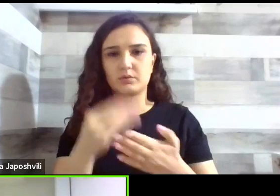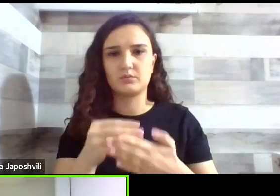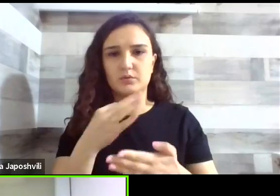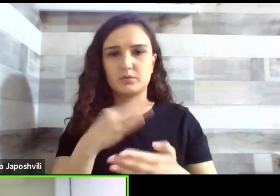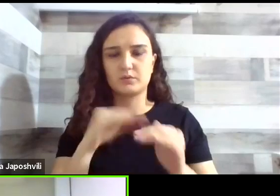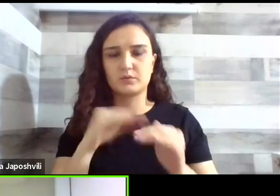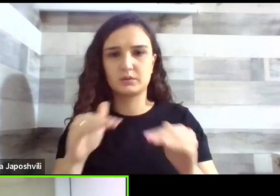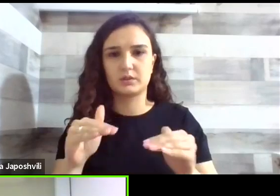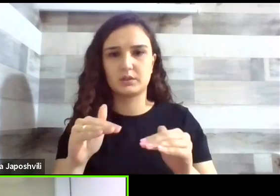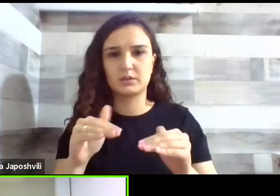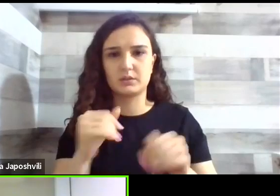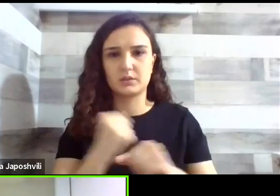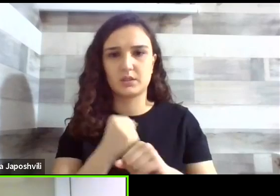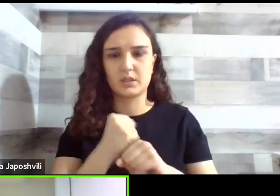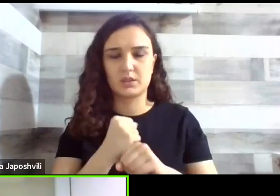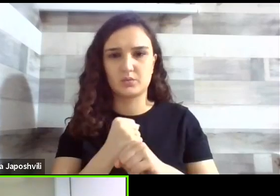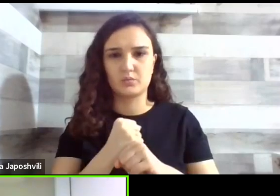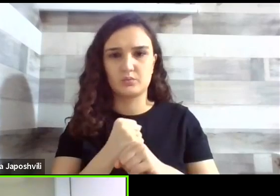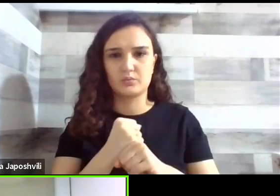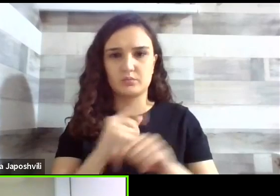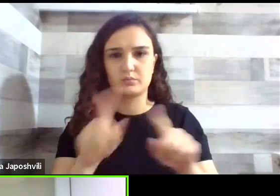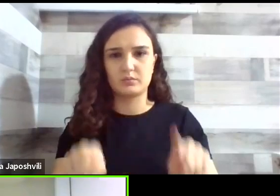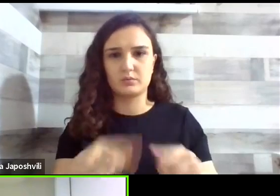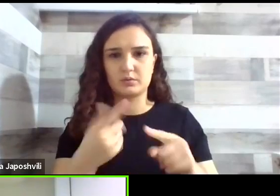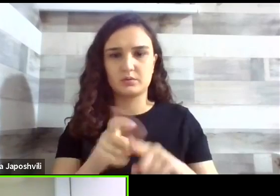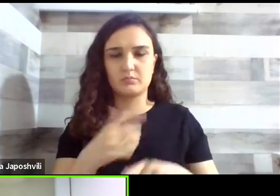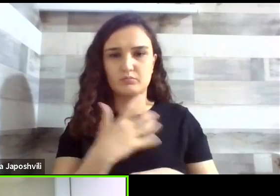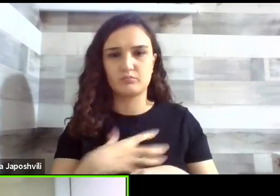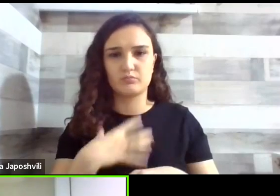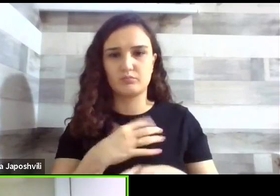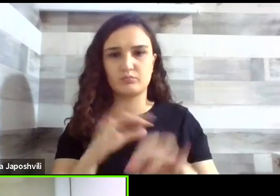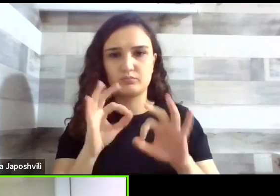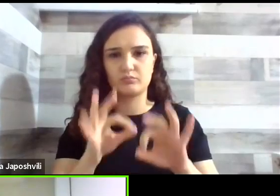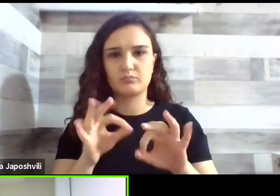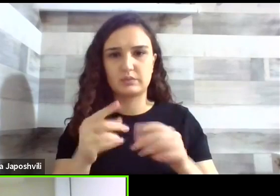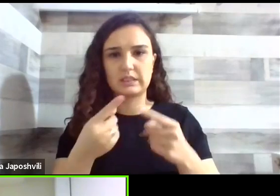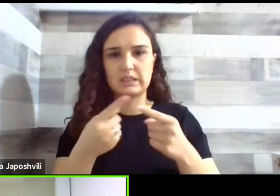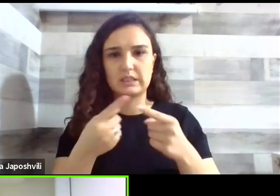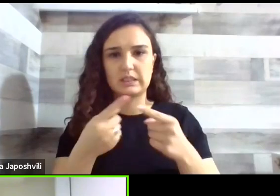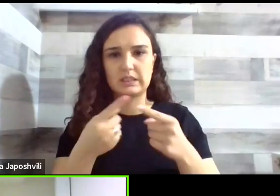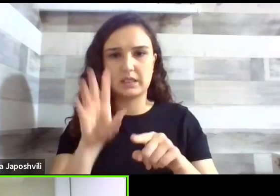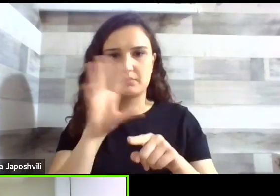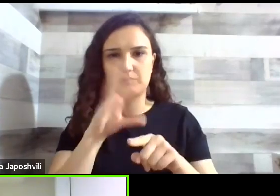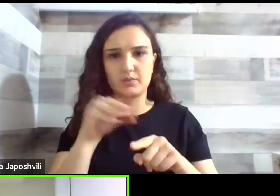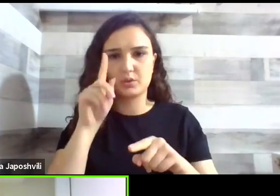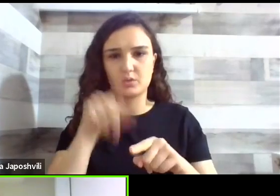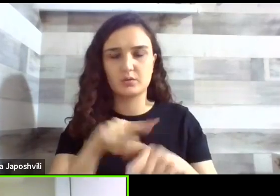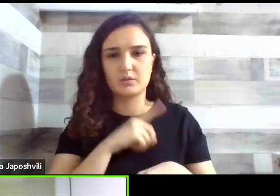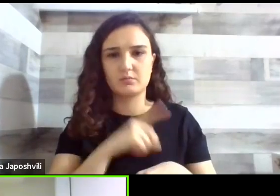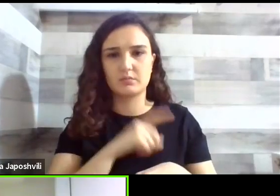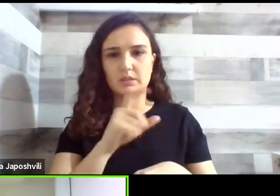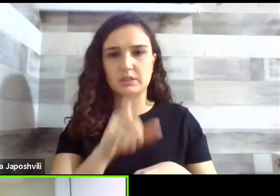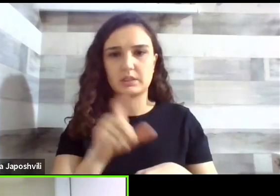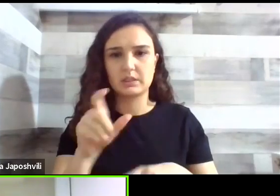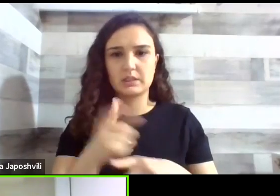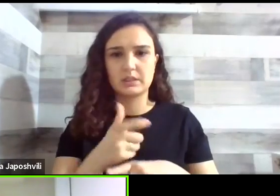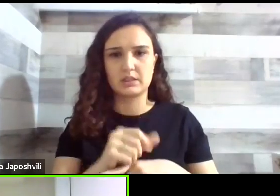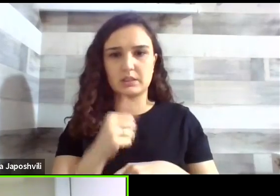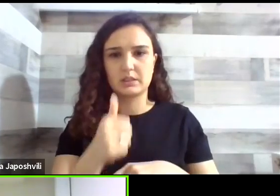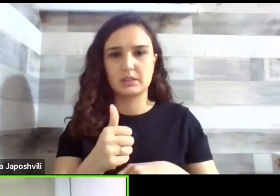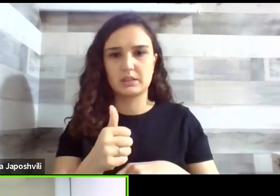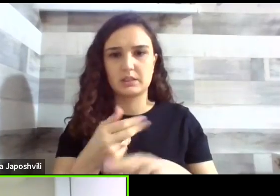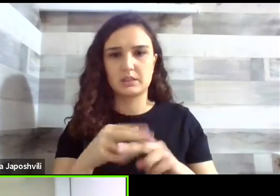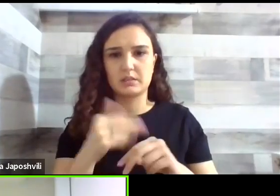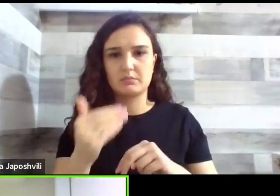ne xorcielos, zalian mishnalovania, sori da este tehnica Plobdes specialiștii zălian cărgat